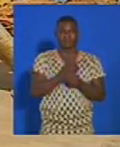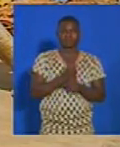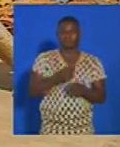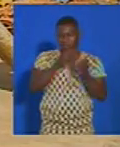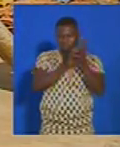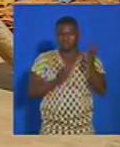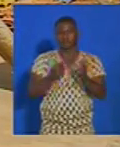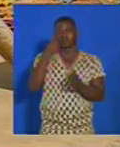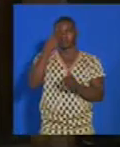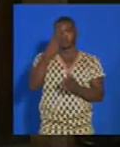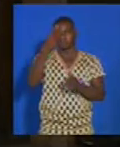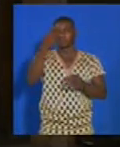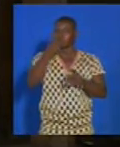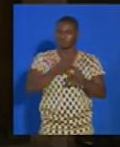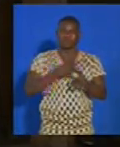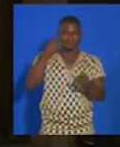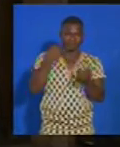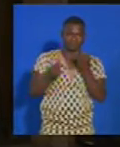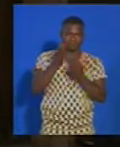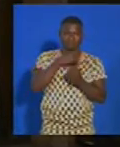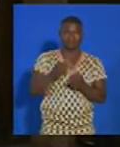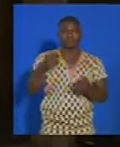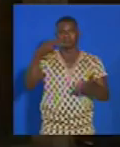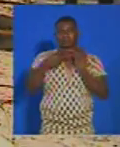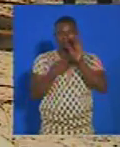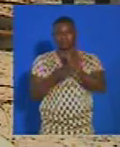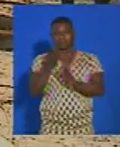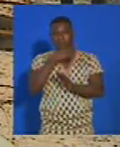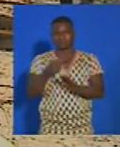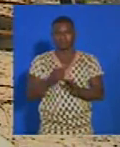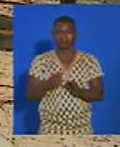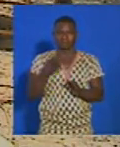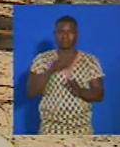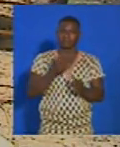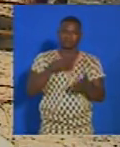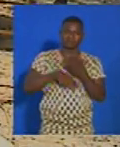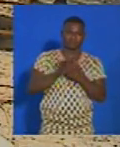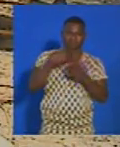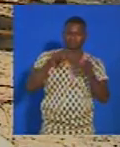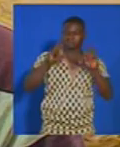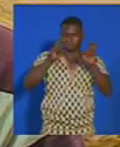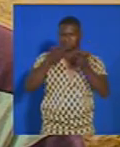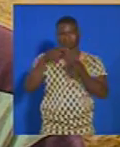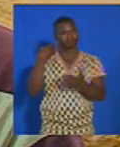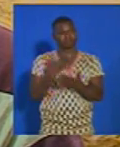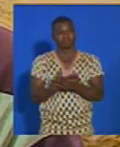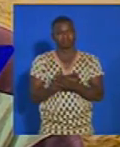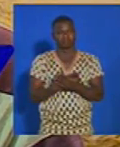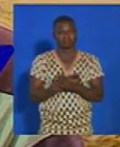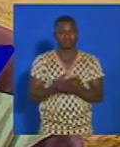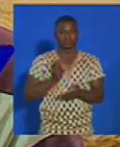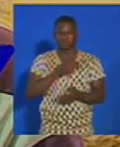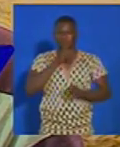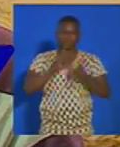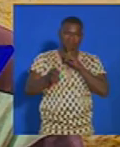Monde idéal a un visage. Des œuvres monumentales inscrites dans une thématique bien choisie. La nature,